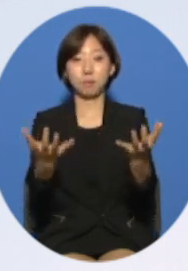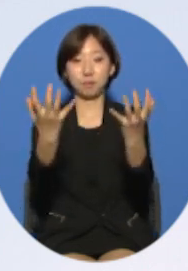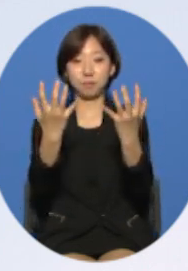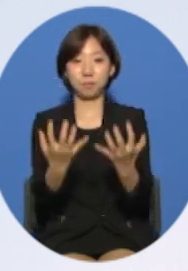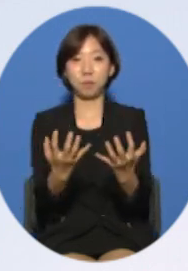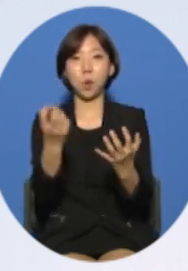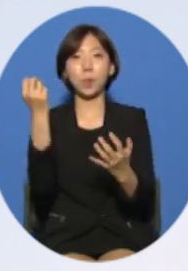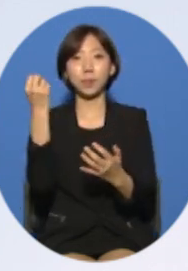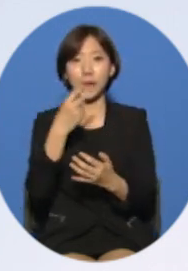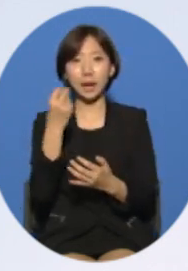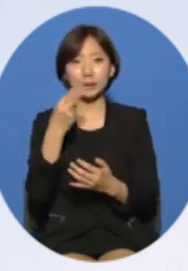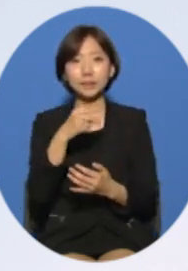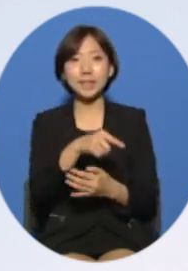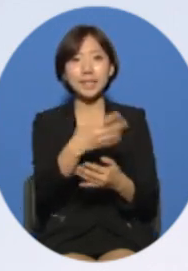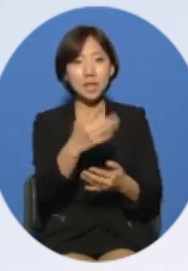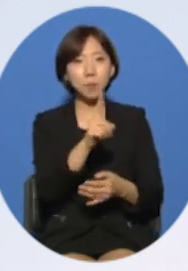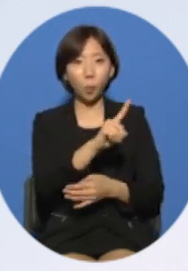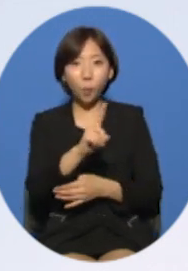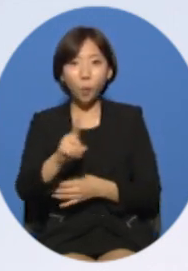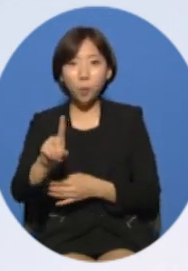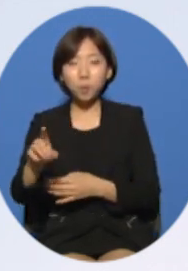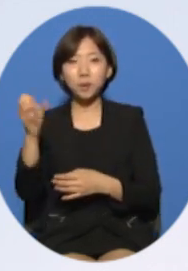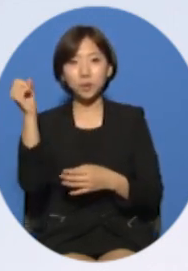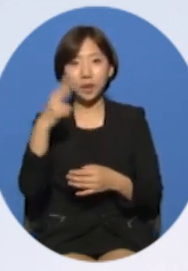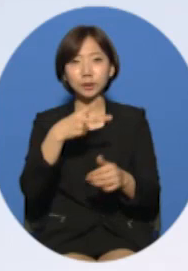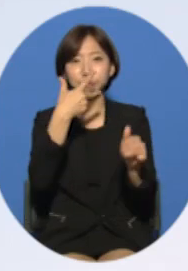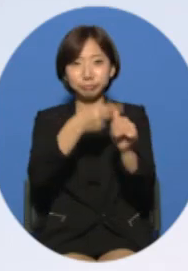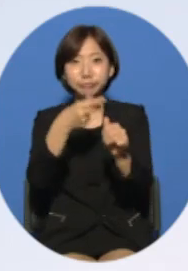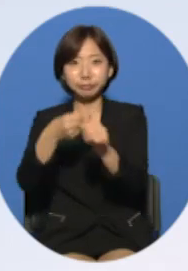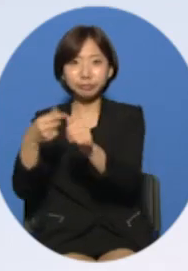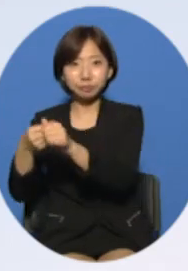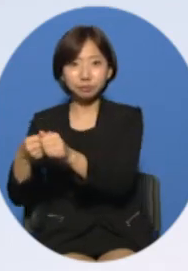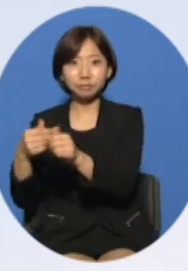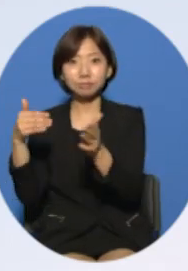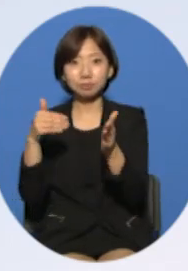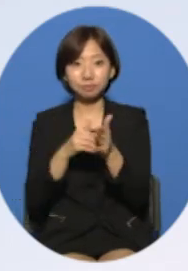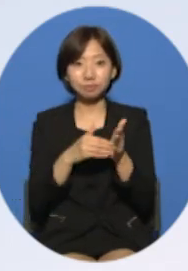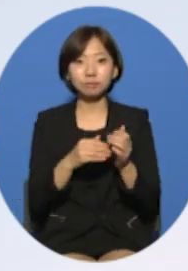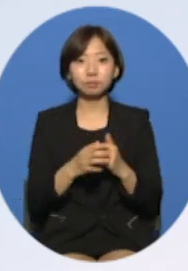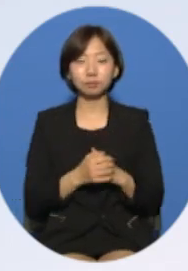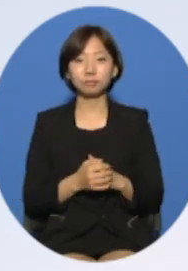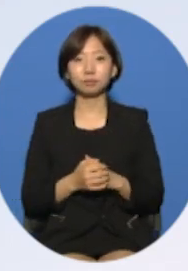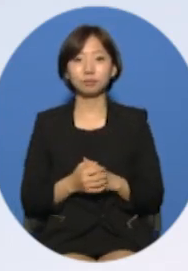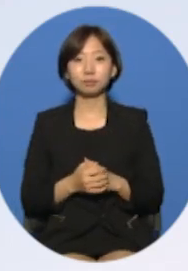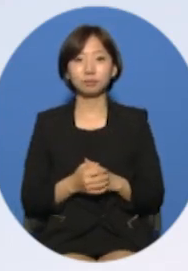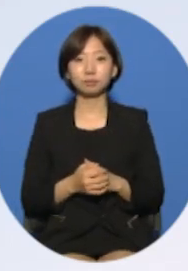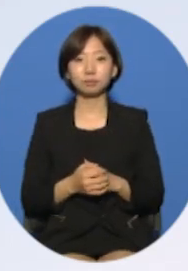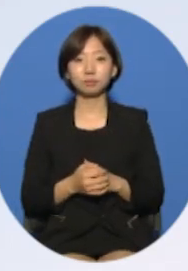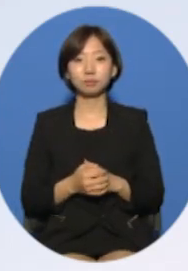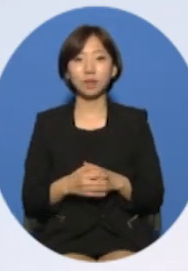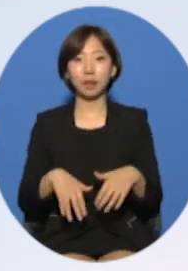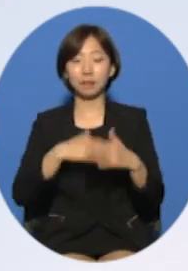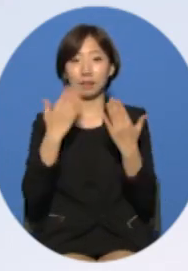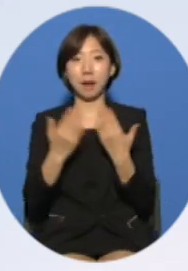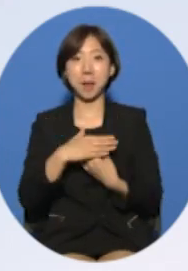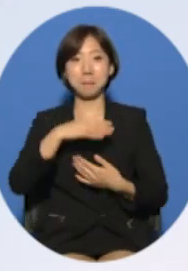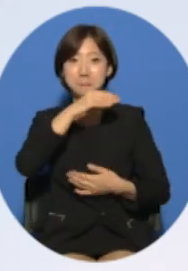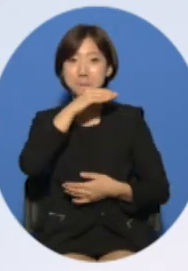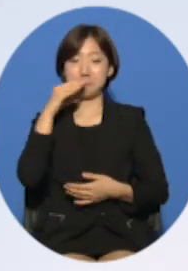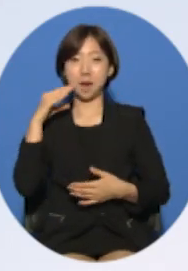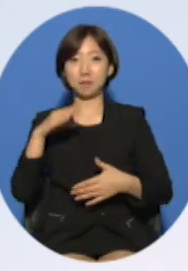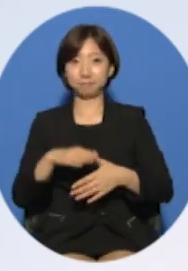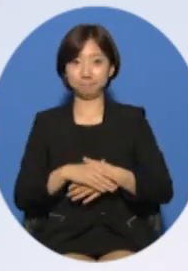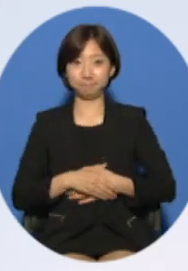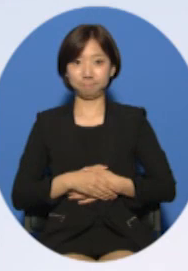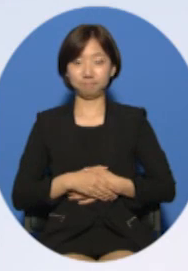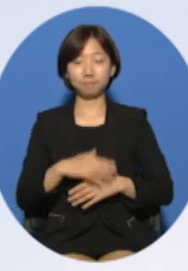한번 임무를 또 이렇게 숙지하기 위해서 설명을 하는 것 같습니다. 아주 그 앞에다 손을 딱 모으고 아주 그 경건하게 잘